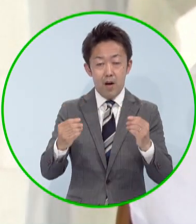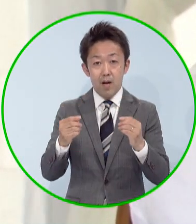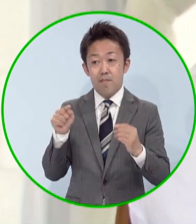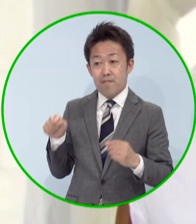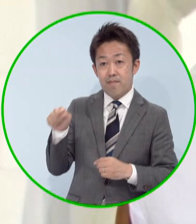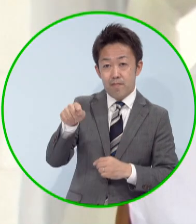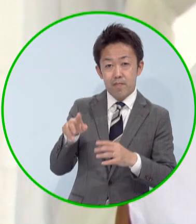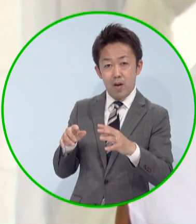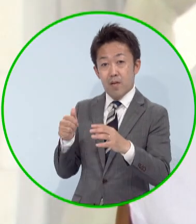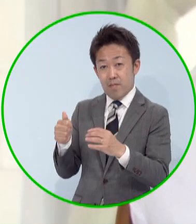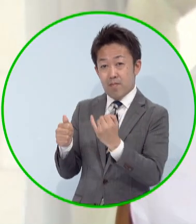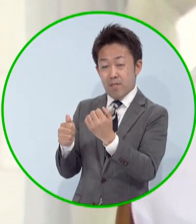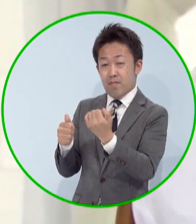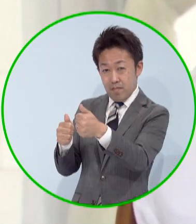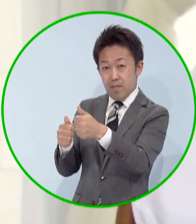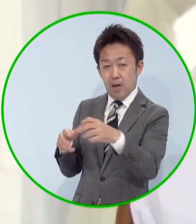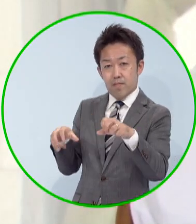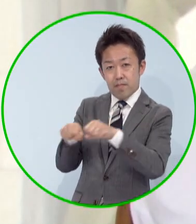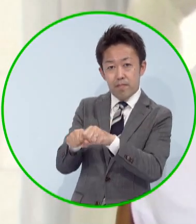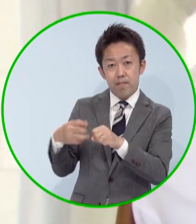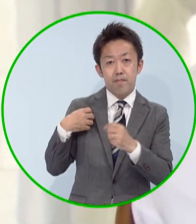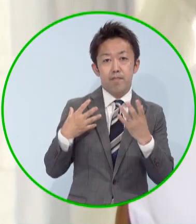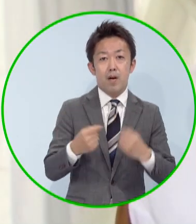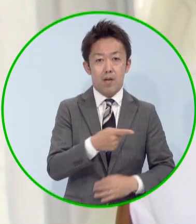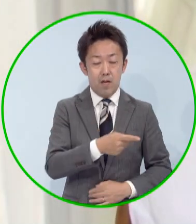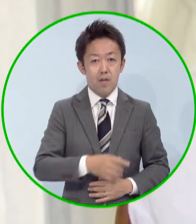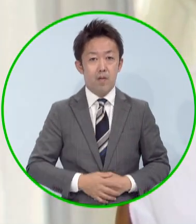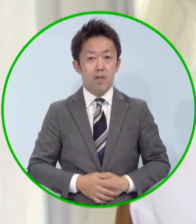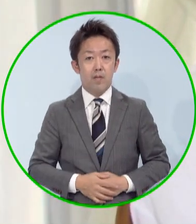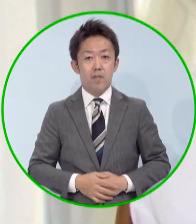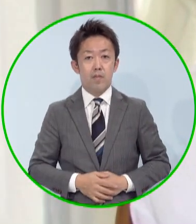人氏との仲介役を担ったとのことです